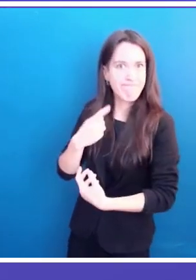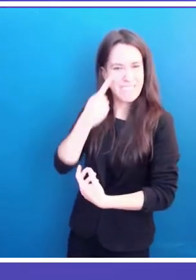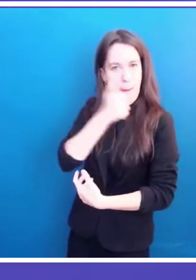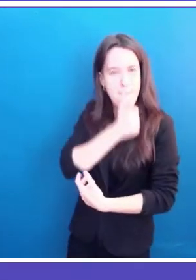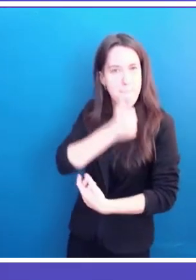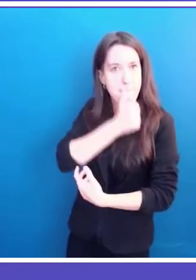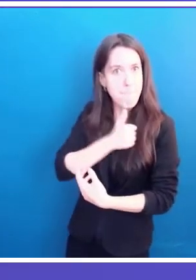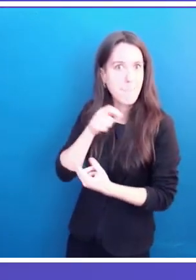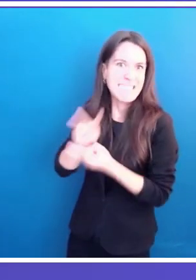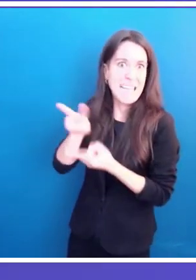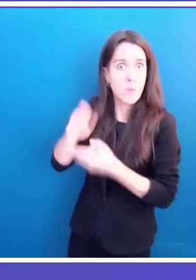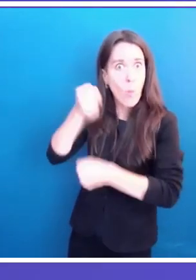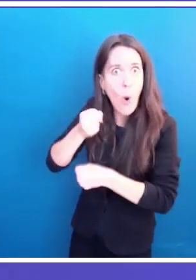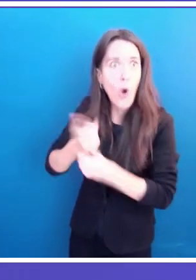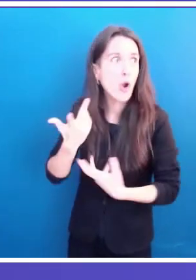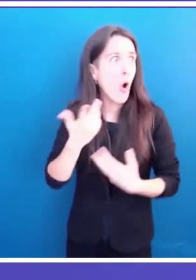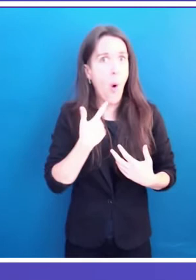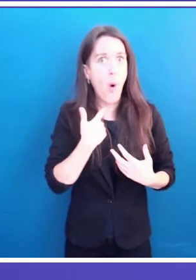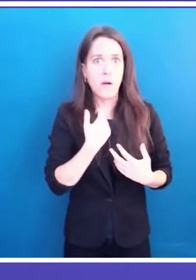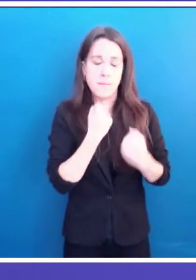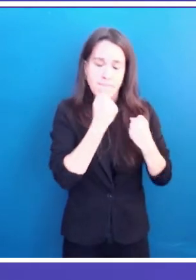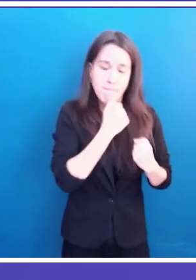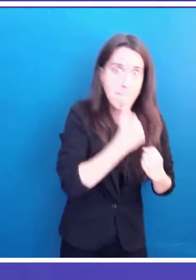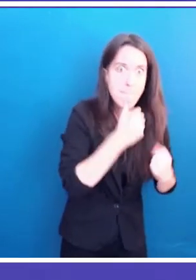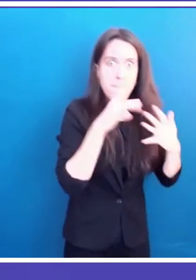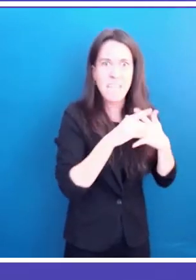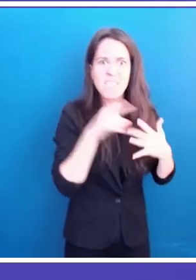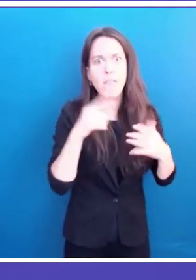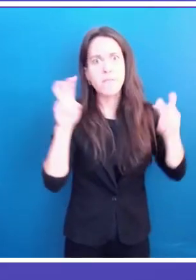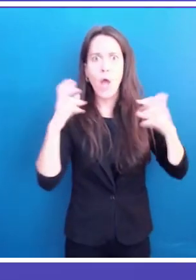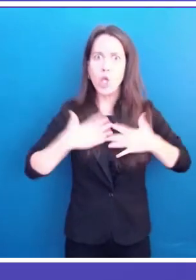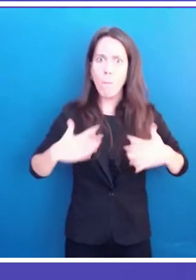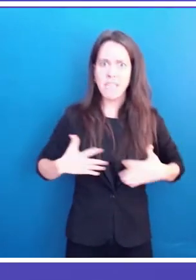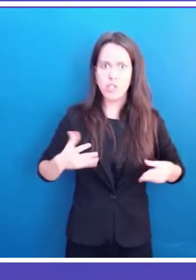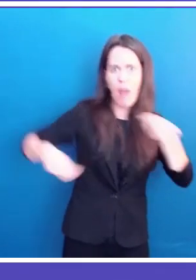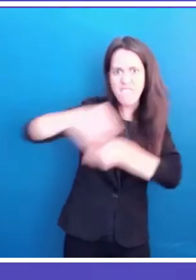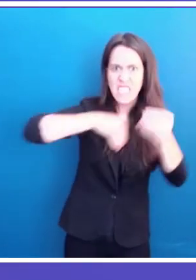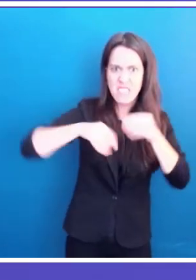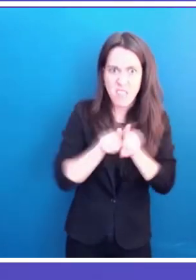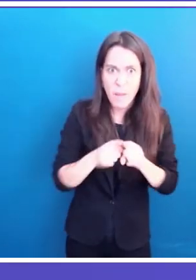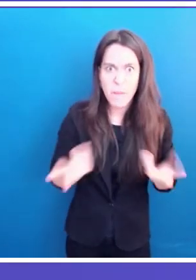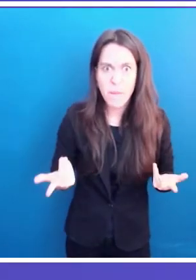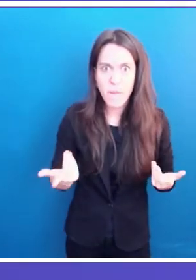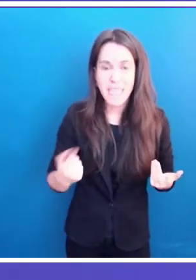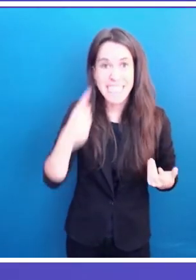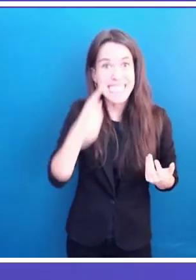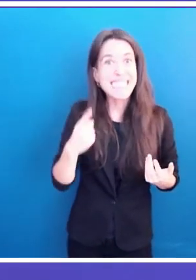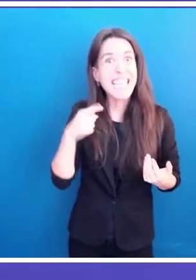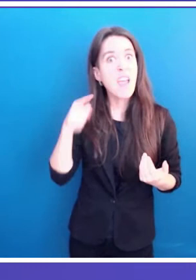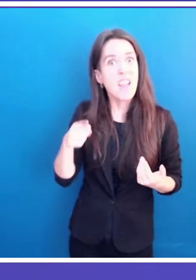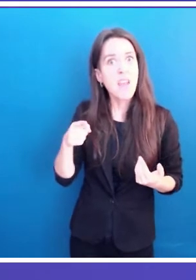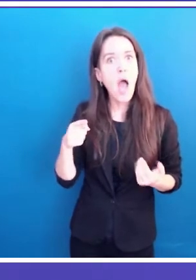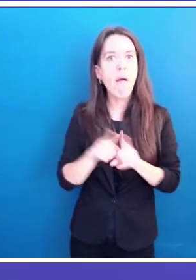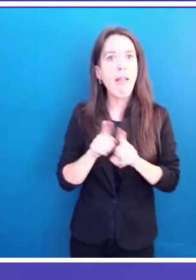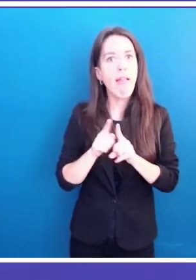وإذا كان الزواج المبكر نوعا من الإجار ببشر، فإن الدعارة أيضا يمكن أن تتحول إلى إجار ببشر